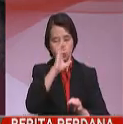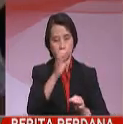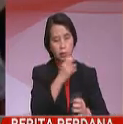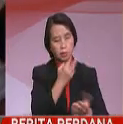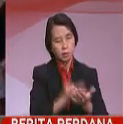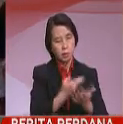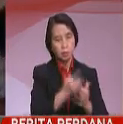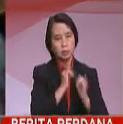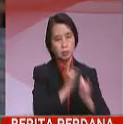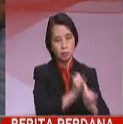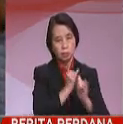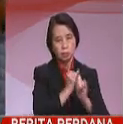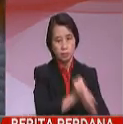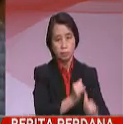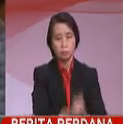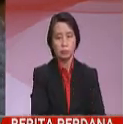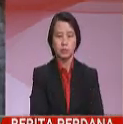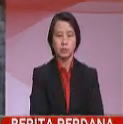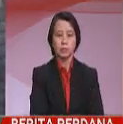sama-sama.